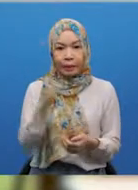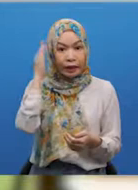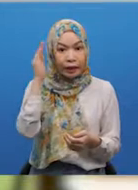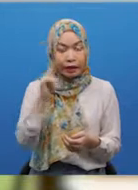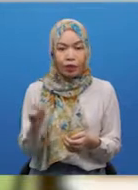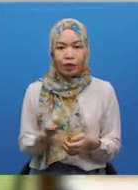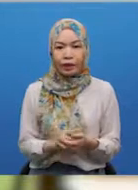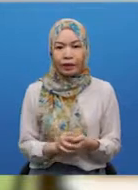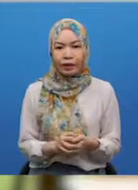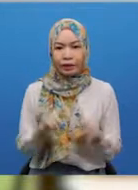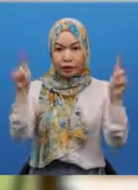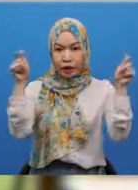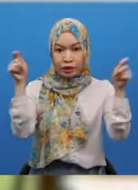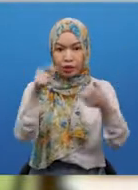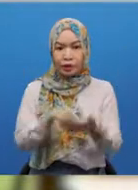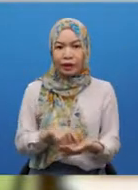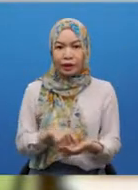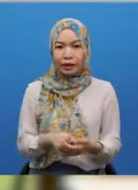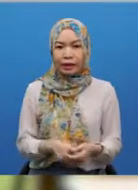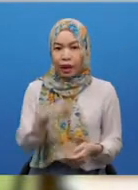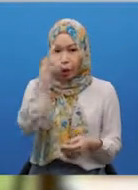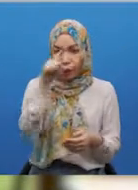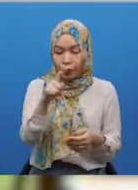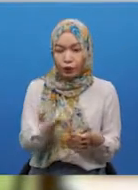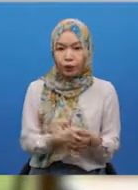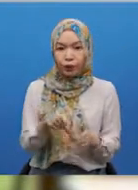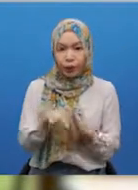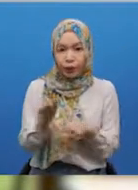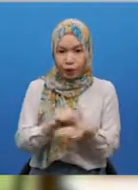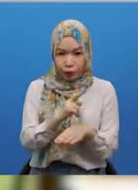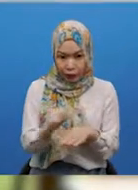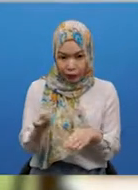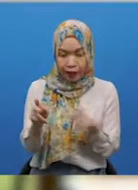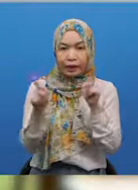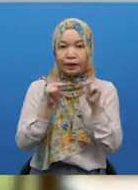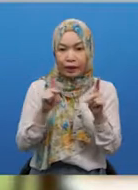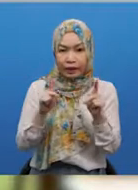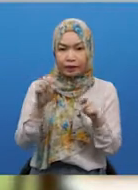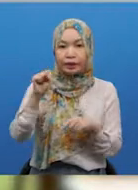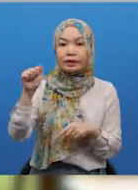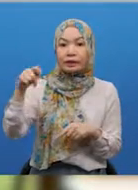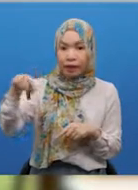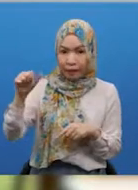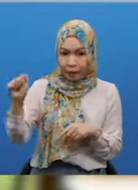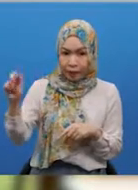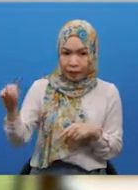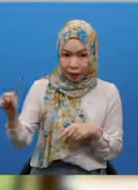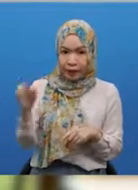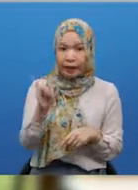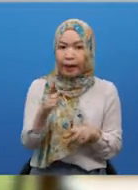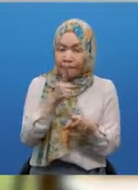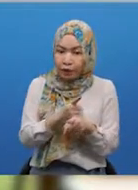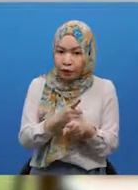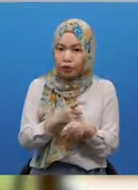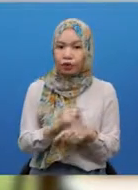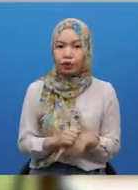ini. Tujuannya adalah untuk penggunaan kata sapaan yang betul dan kita tidak